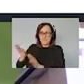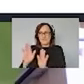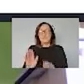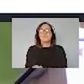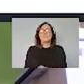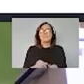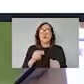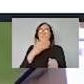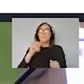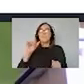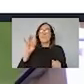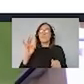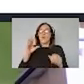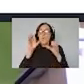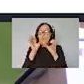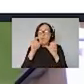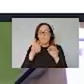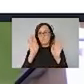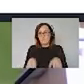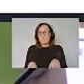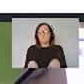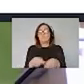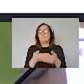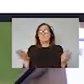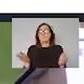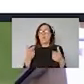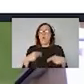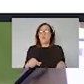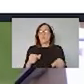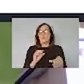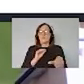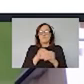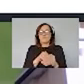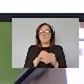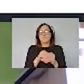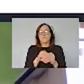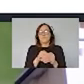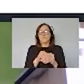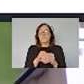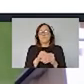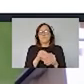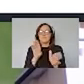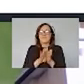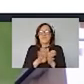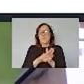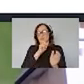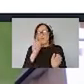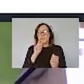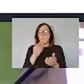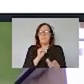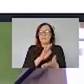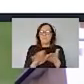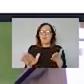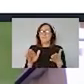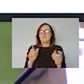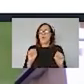Drodzy Państwo, Google Meet od niedawna pozwolił na to, żebyśmy my mogli też uczestniczyć w nim, czyli śmiertelnicy zwykli, bez opłaty uczestniczyć w